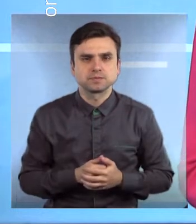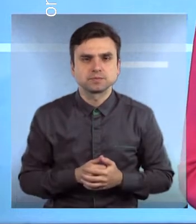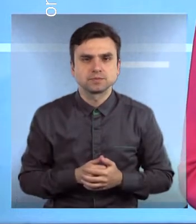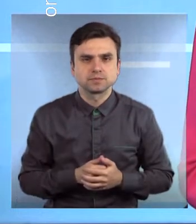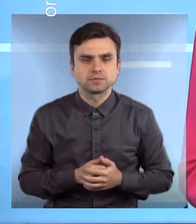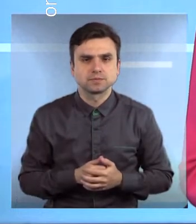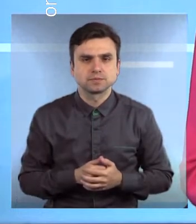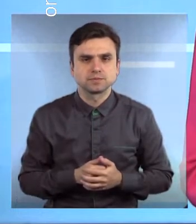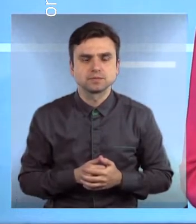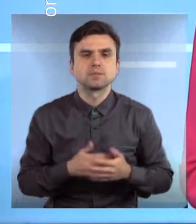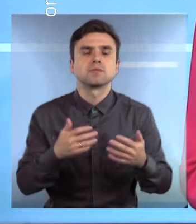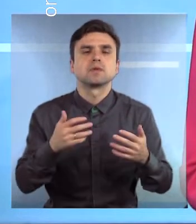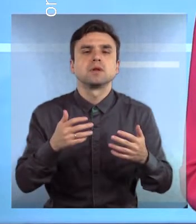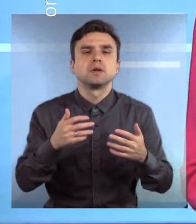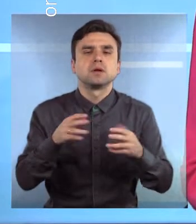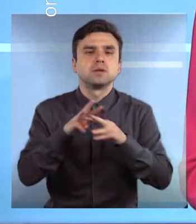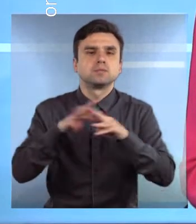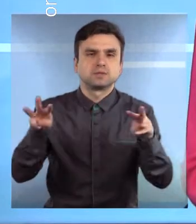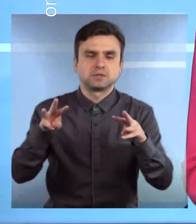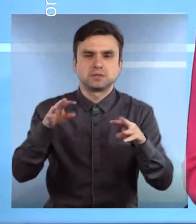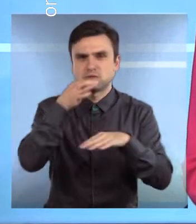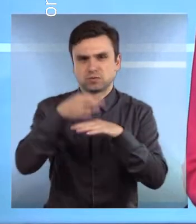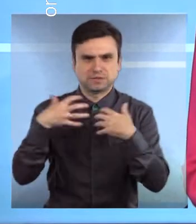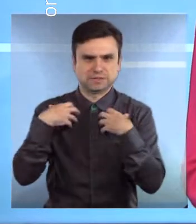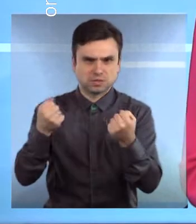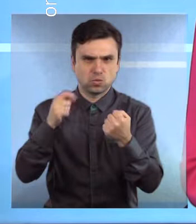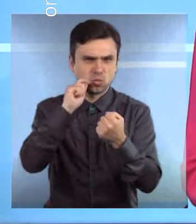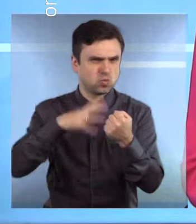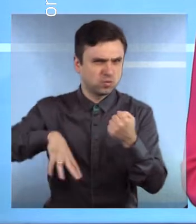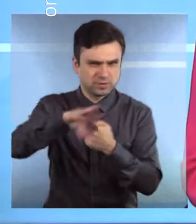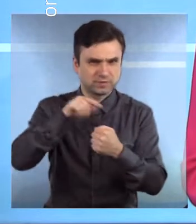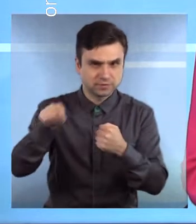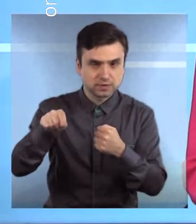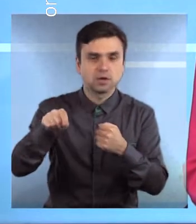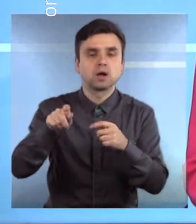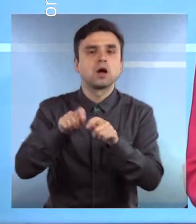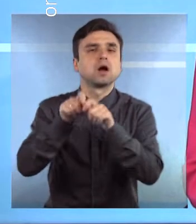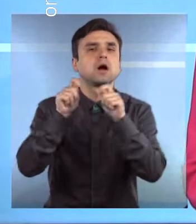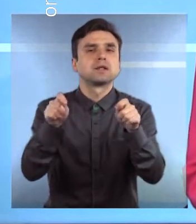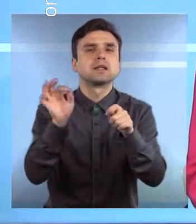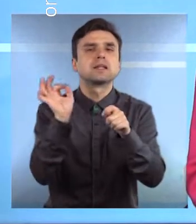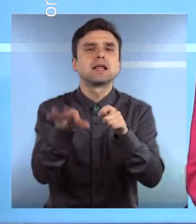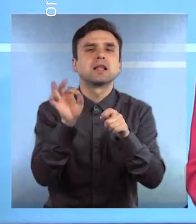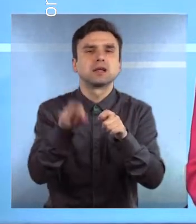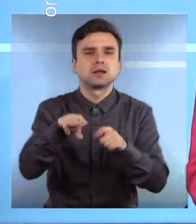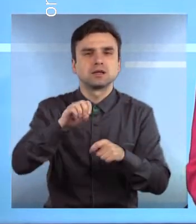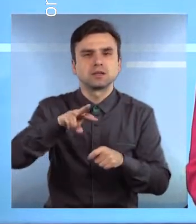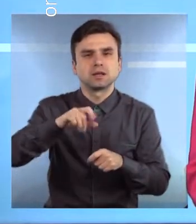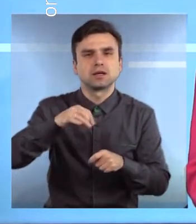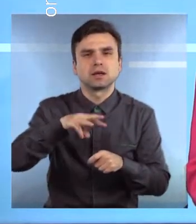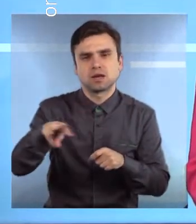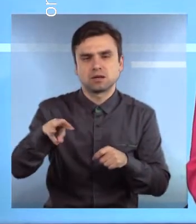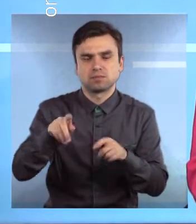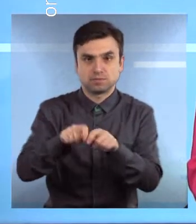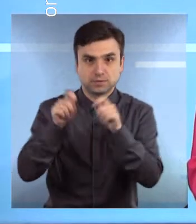МОЗ запустив телеграм-бот, який відповідає на питання про коронавірус. Цей канал містить всі новини, поточні дані, рекомендації